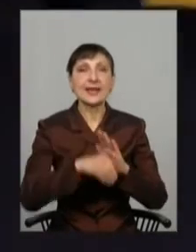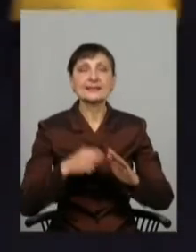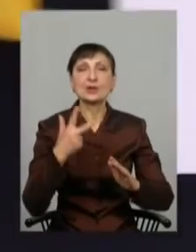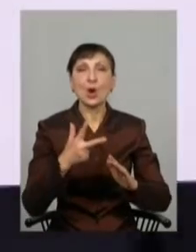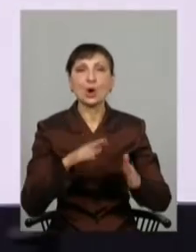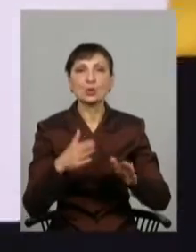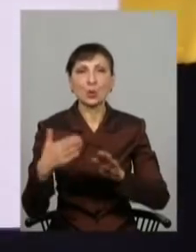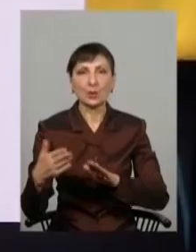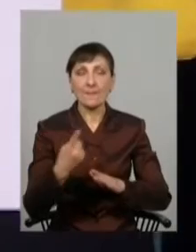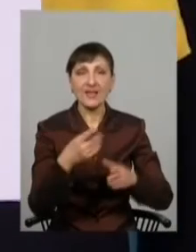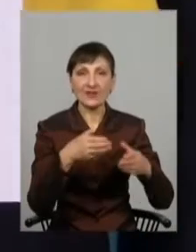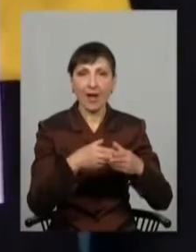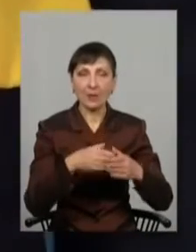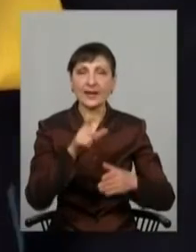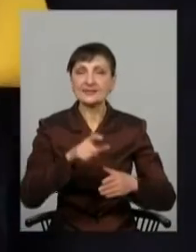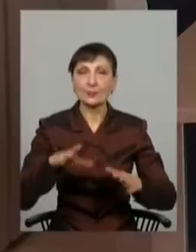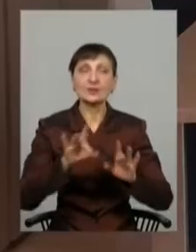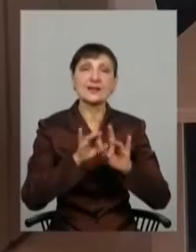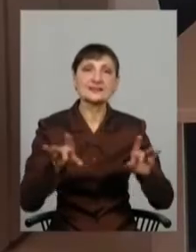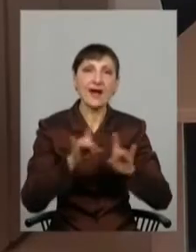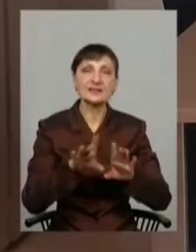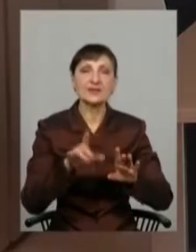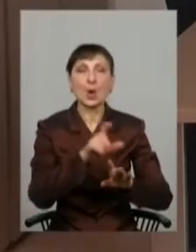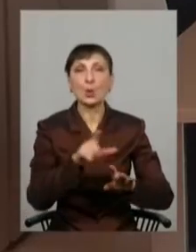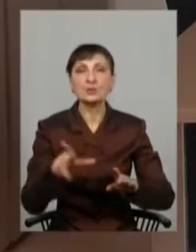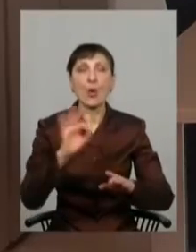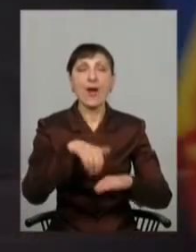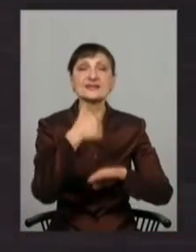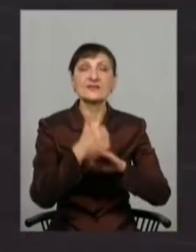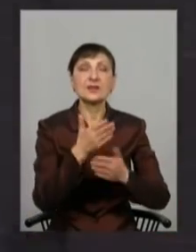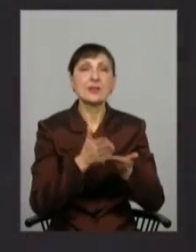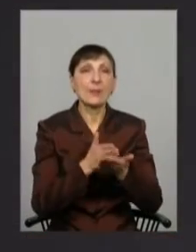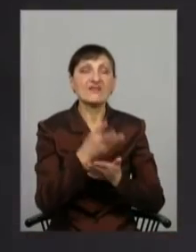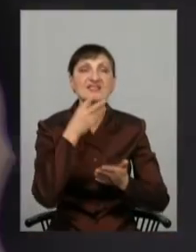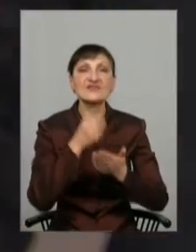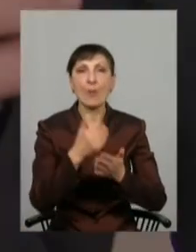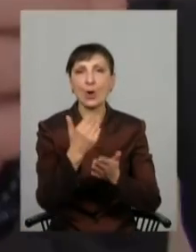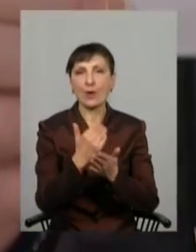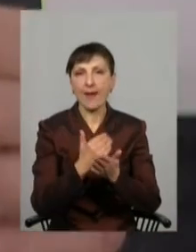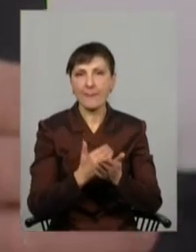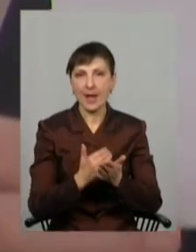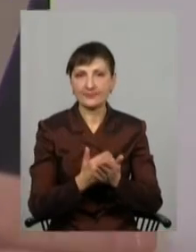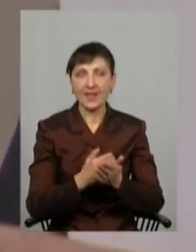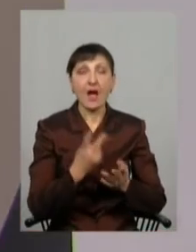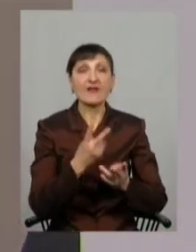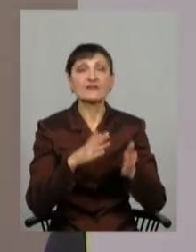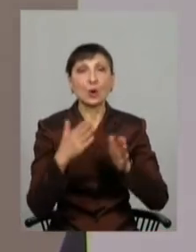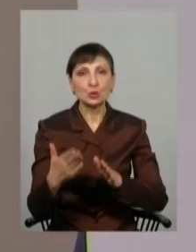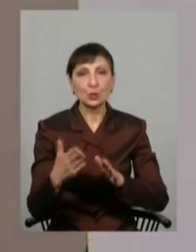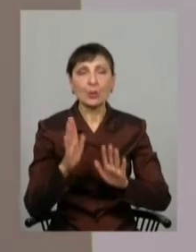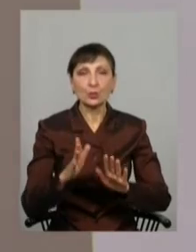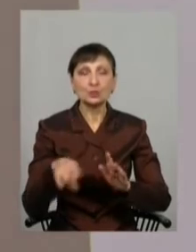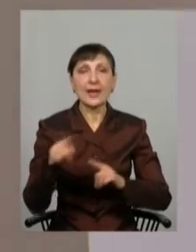трех туров. В первом раунде кандидаты будут рассказывать избирателям про основные направления своей предвыборной программы. Во втором